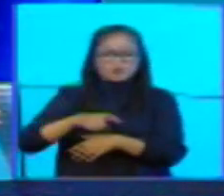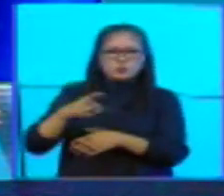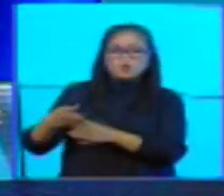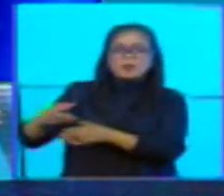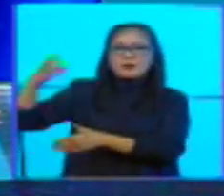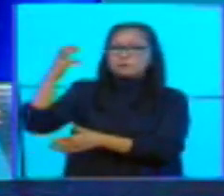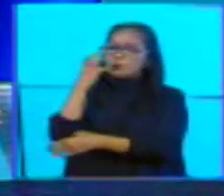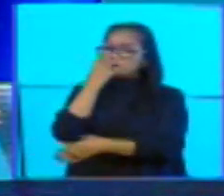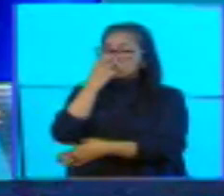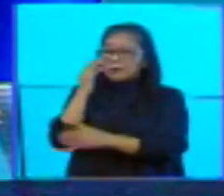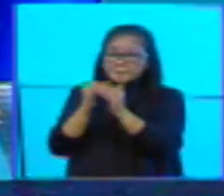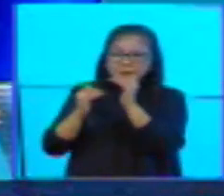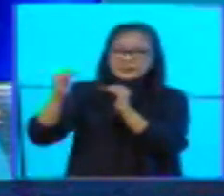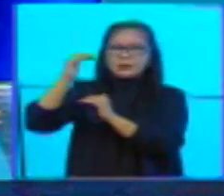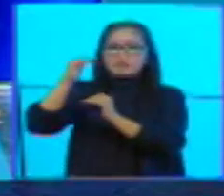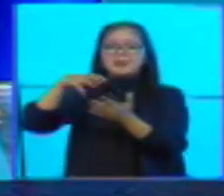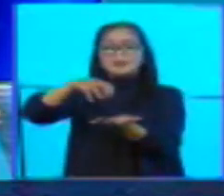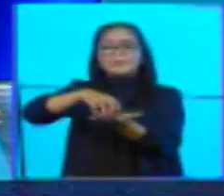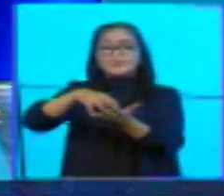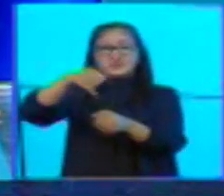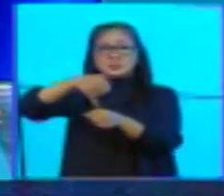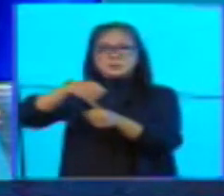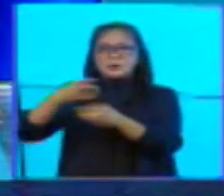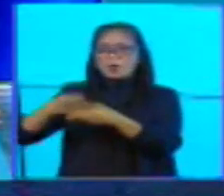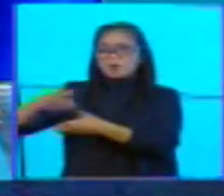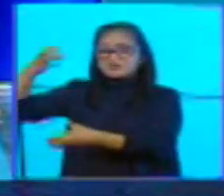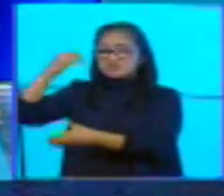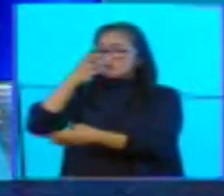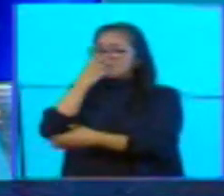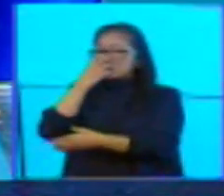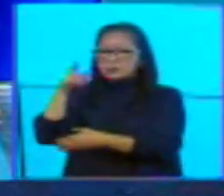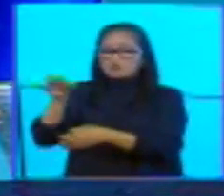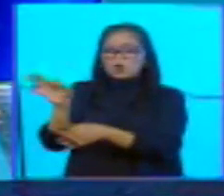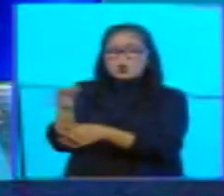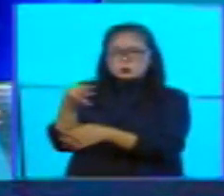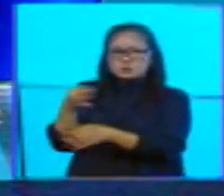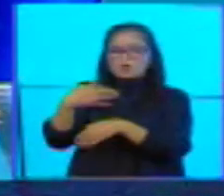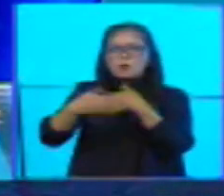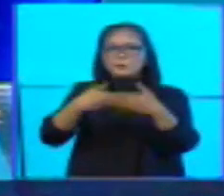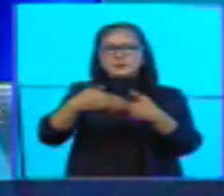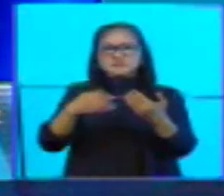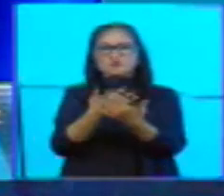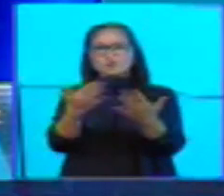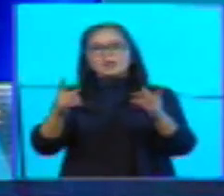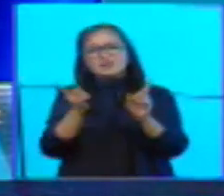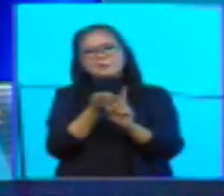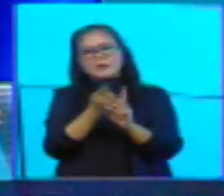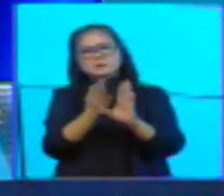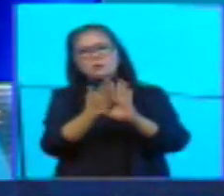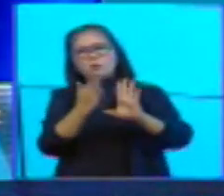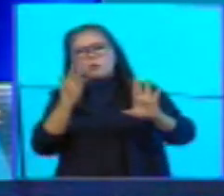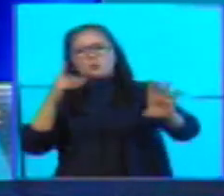meningkat. Sejumlah tempat pengisian oksigen pun kosong. Jika ada yang beroperasi, warga terpaksa antre berjam-jam dengan harga yang juga